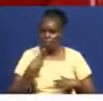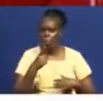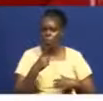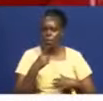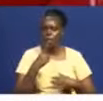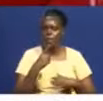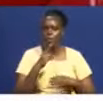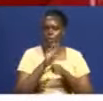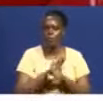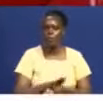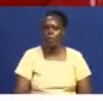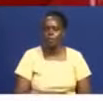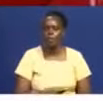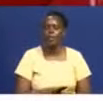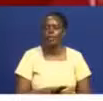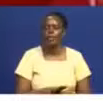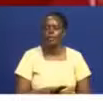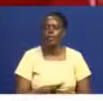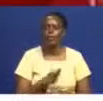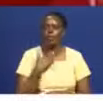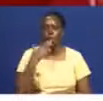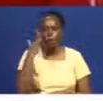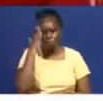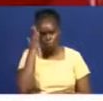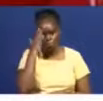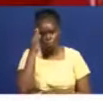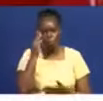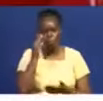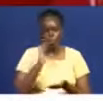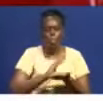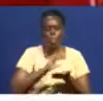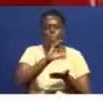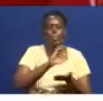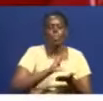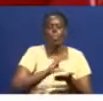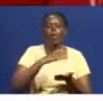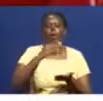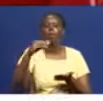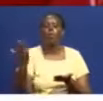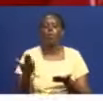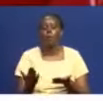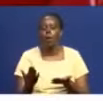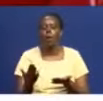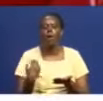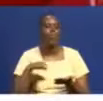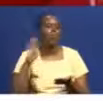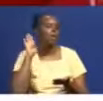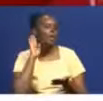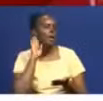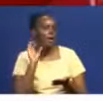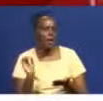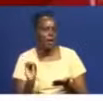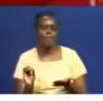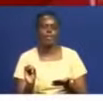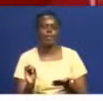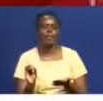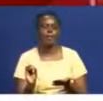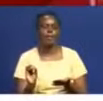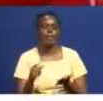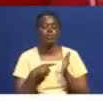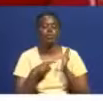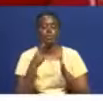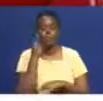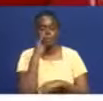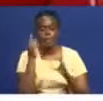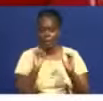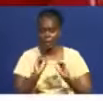are marginalized. Nataka kujua fedha zile zinaenda wapi? Mbona hatusikii nduru katika magatuzi haya ambayo